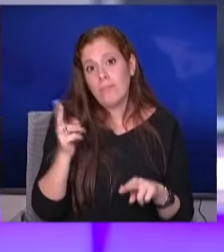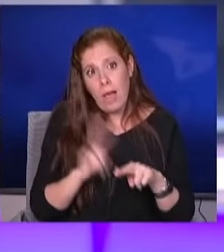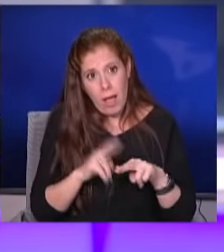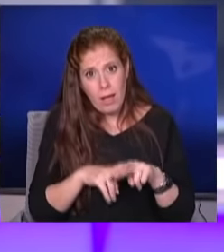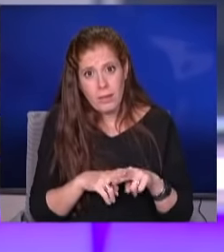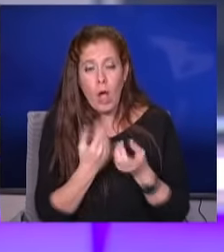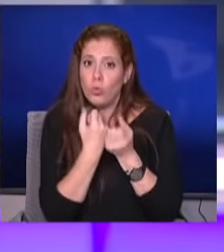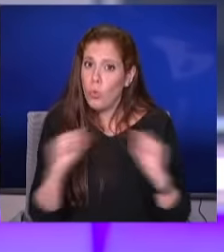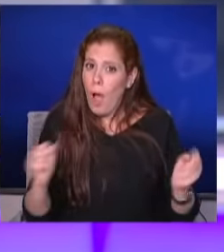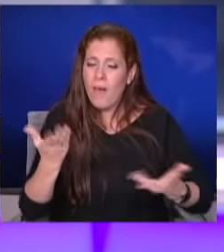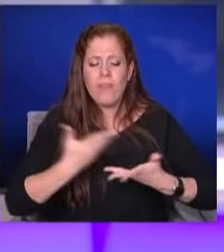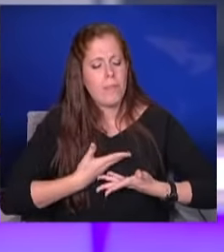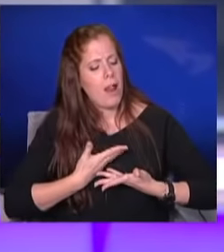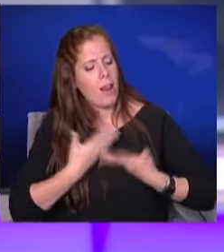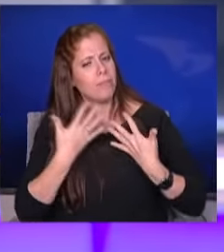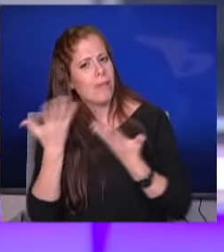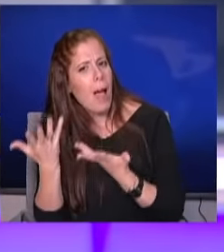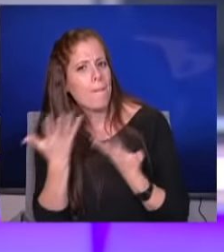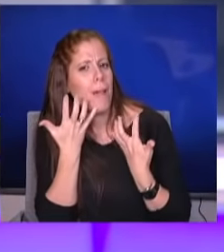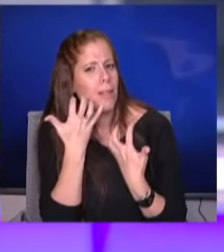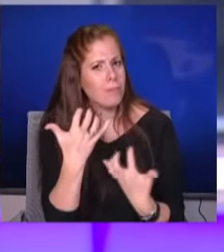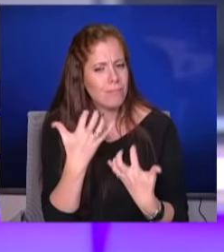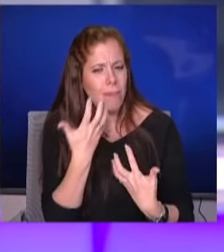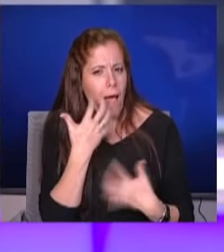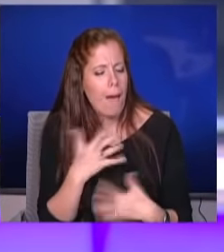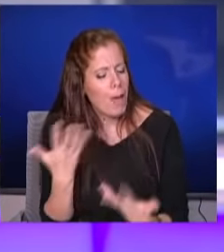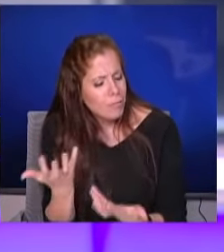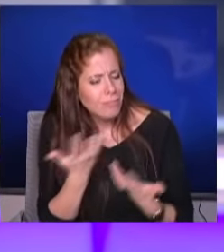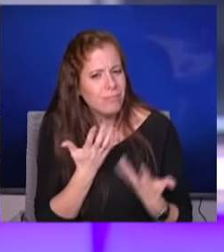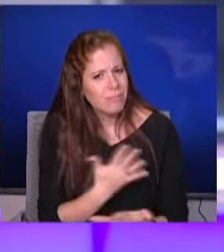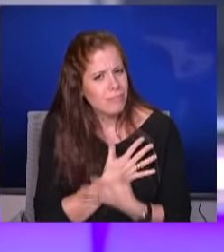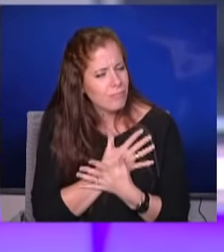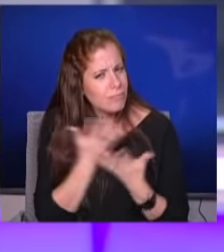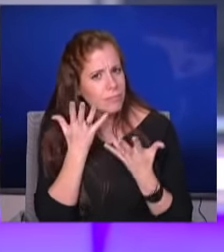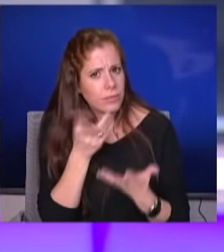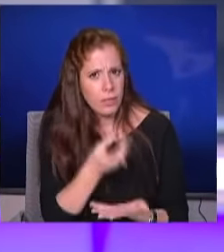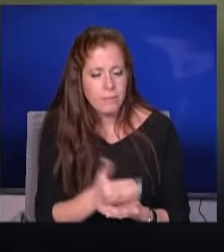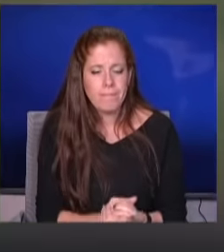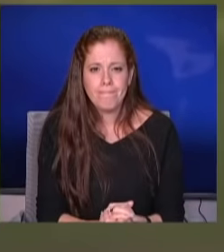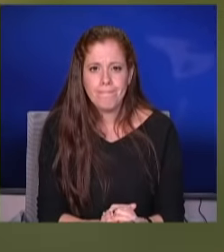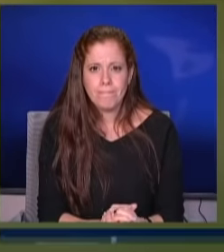וזכה לקבלת פנים חמה במיוחד. הנה כתבן ערבים, רוי קייס.